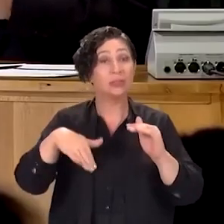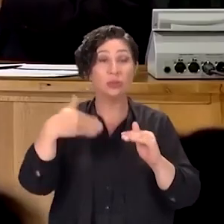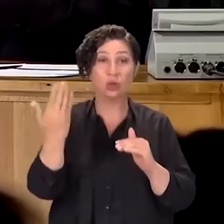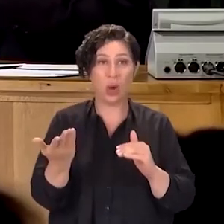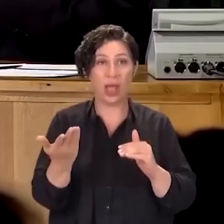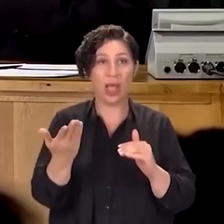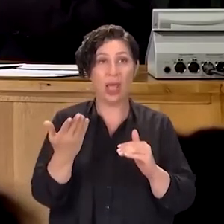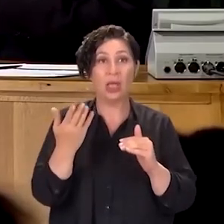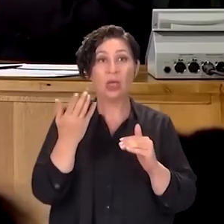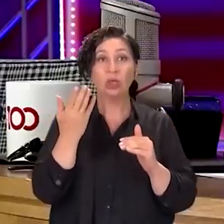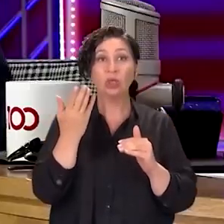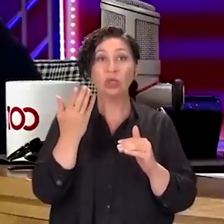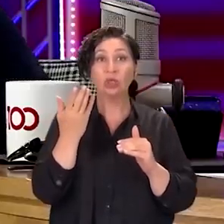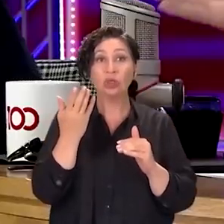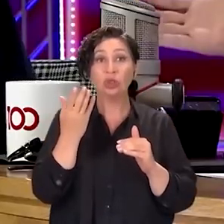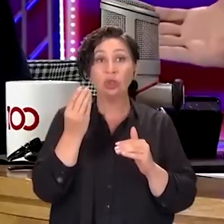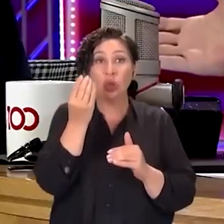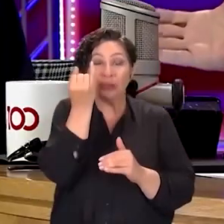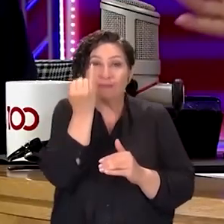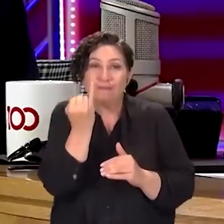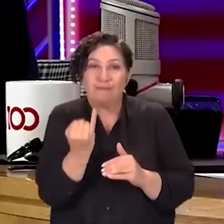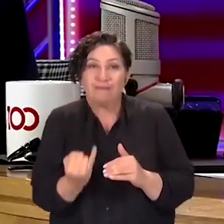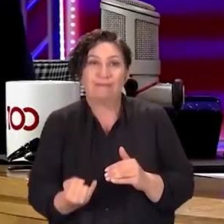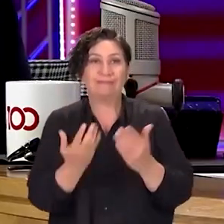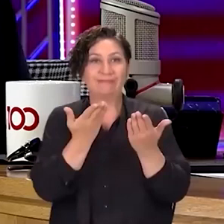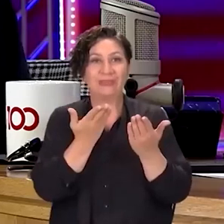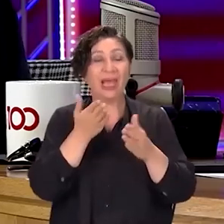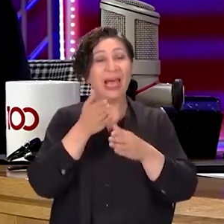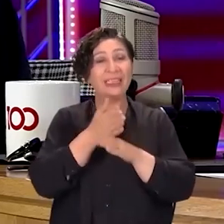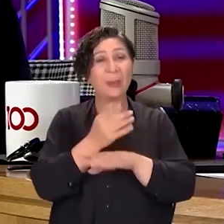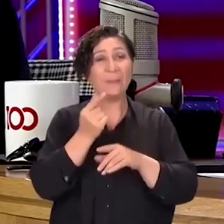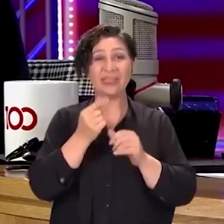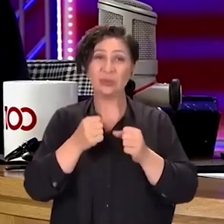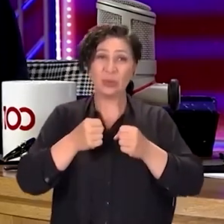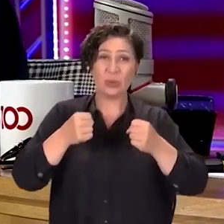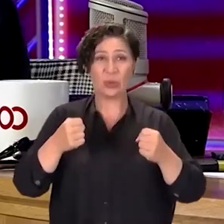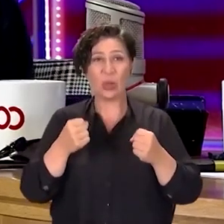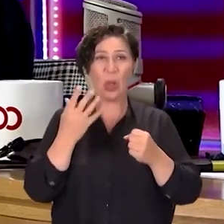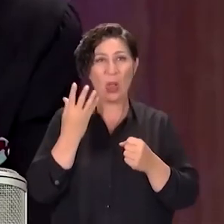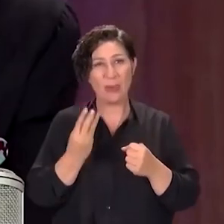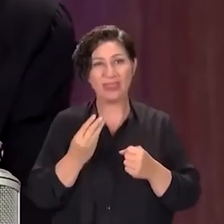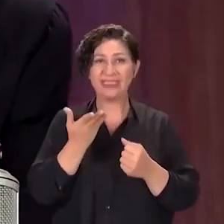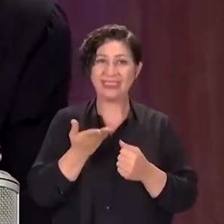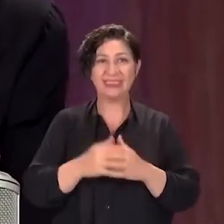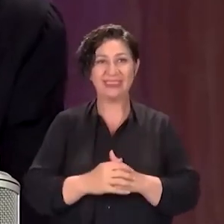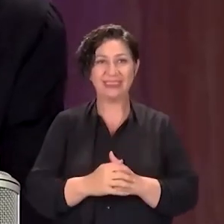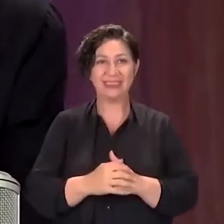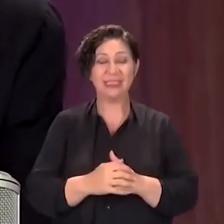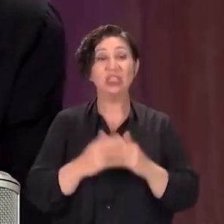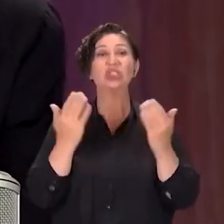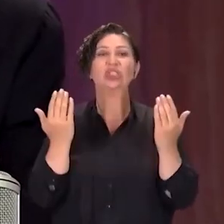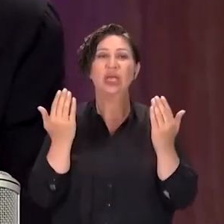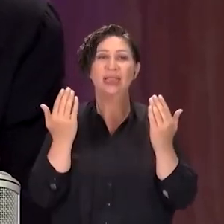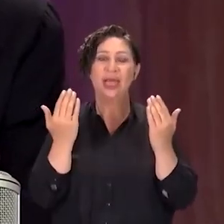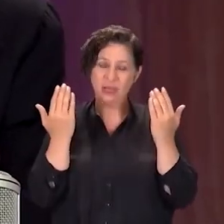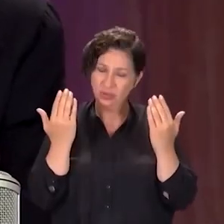sonra çok sıskalaştın. Yani aslında biraz daha kilo alabiliriz bundan sonrasında.